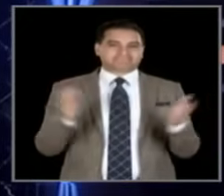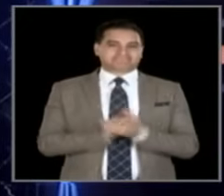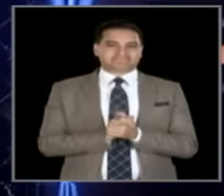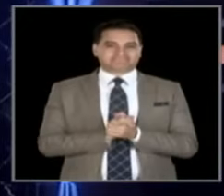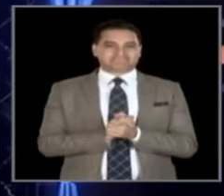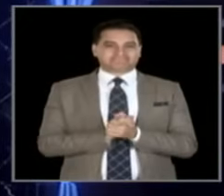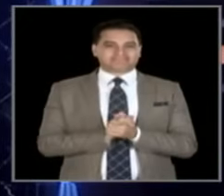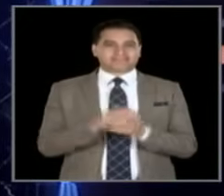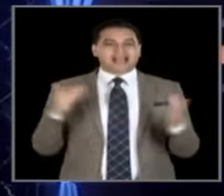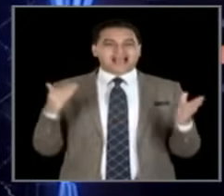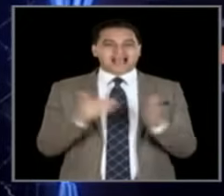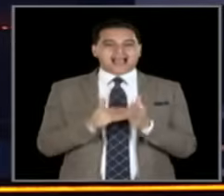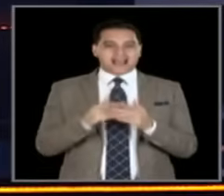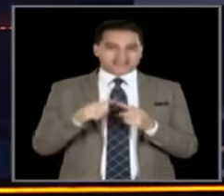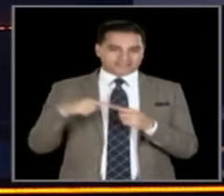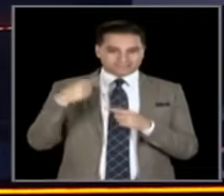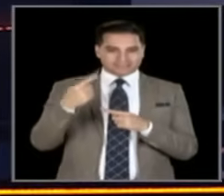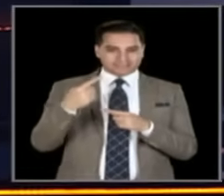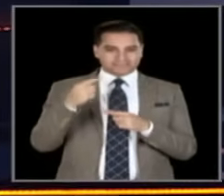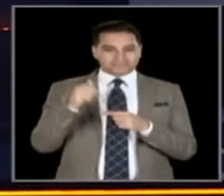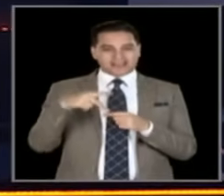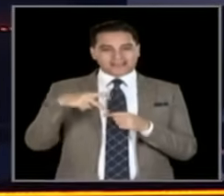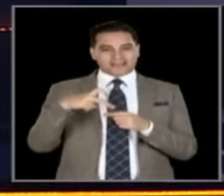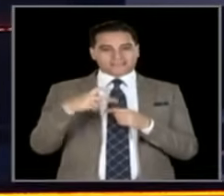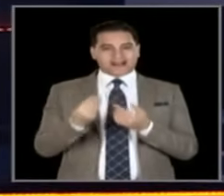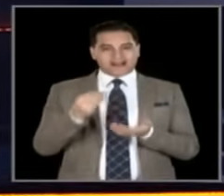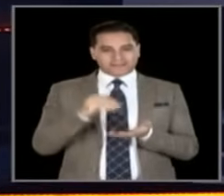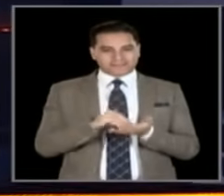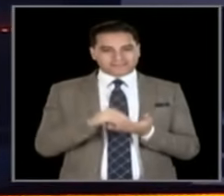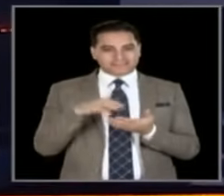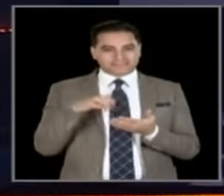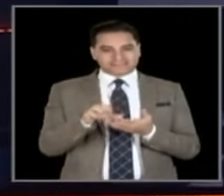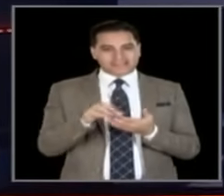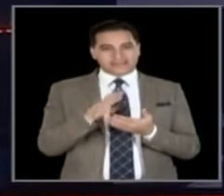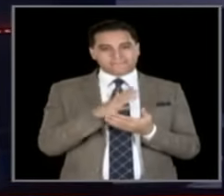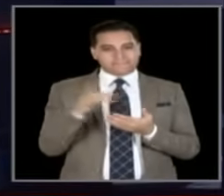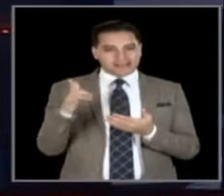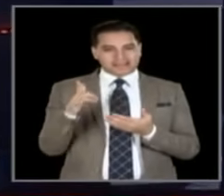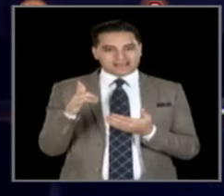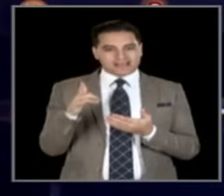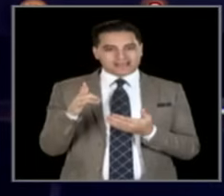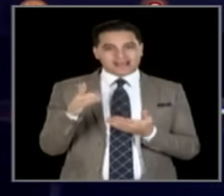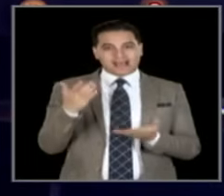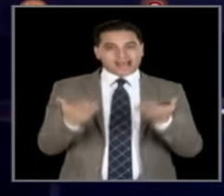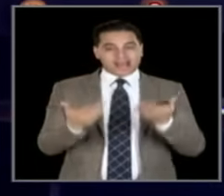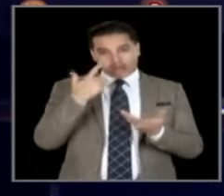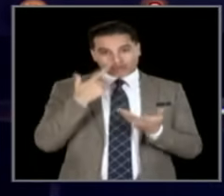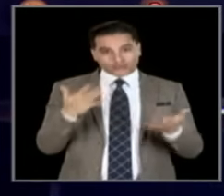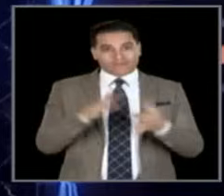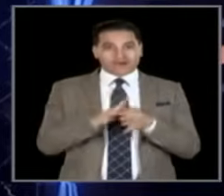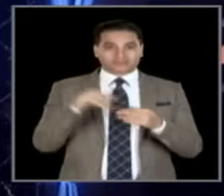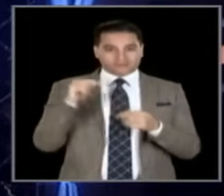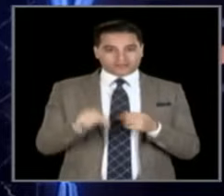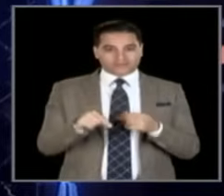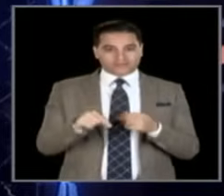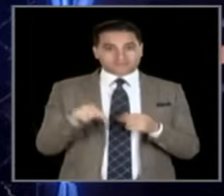8585 اخر فقره ب 80 نقطه 90 نقطه 100 نقطه هتحسب لقاء